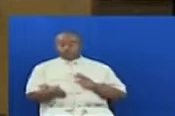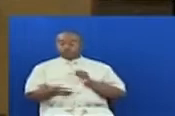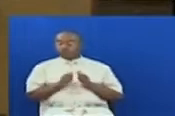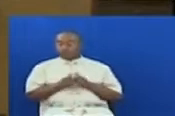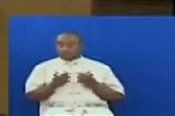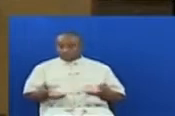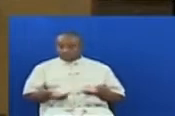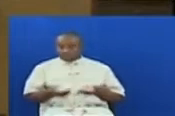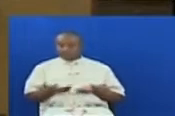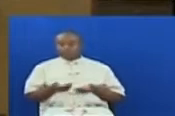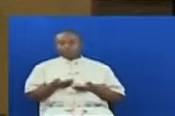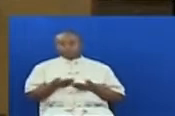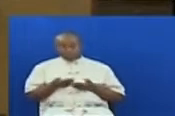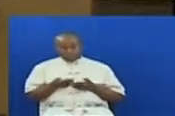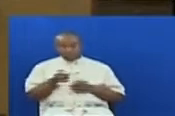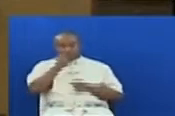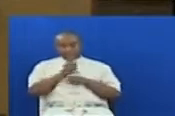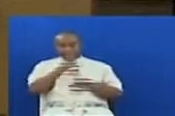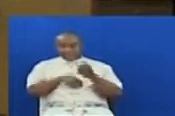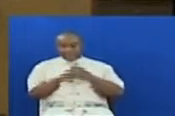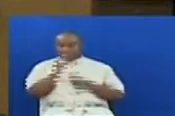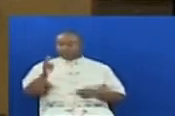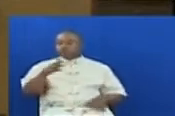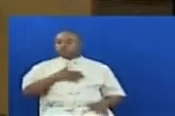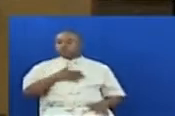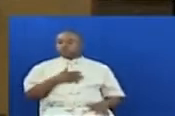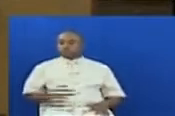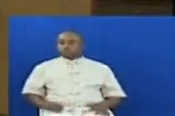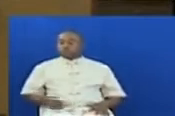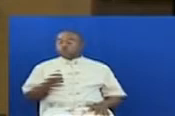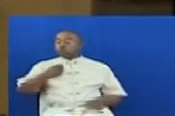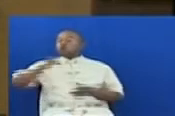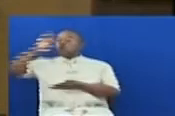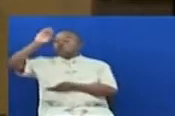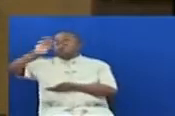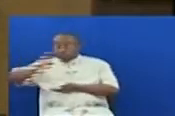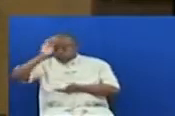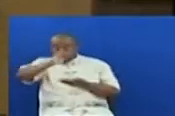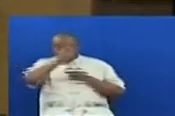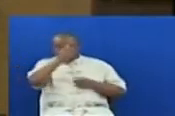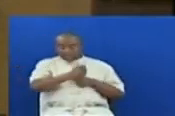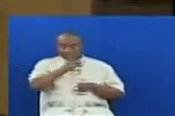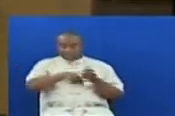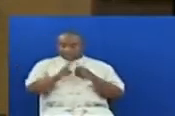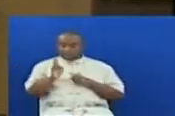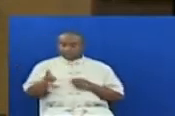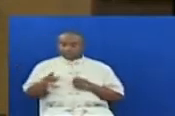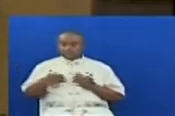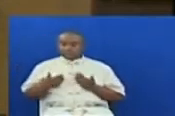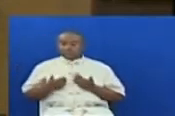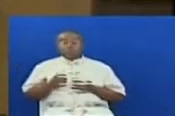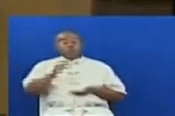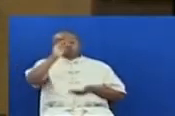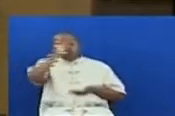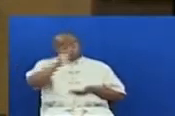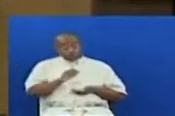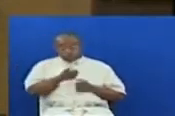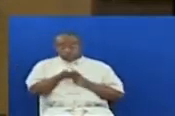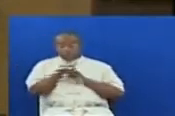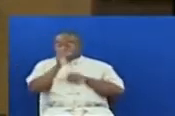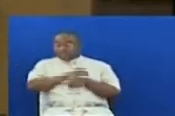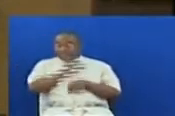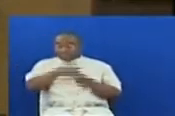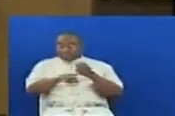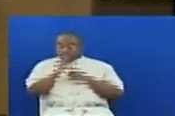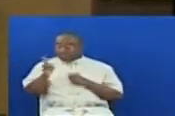wenye weledi katika halmashauri zetu. Kwanza kuna upungufu wa watumishi, lakini hata watumishi wenye weledi wataalam